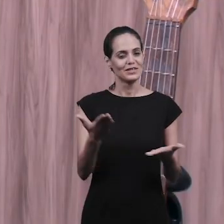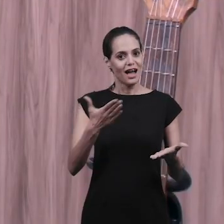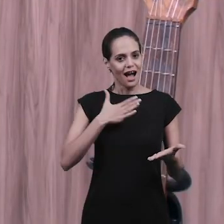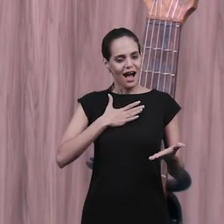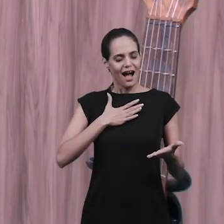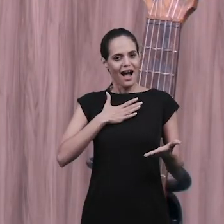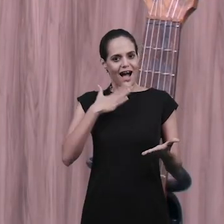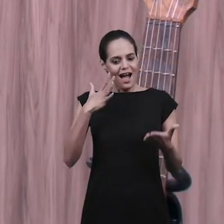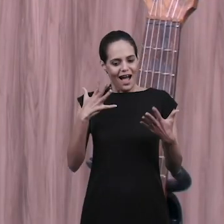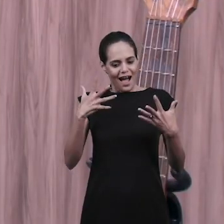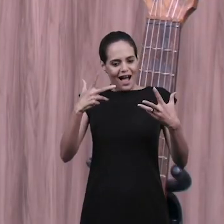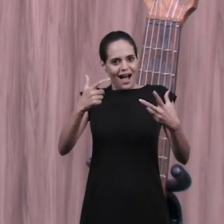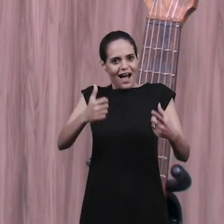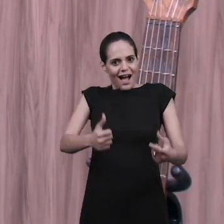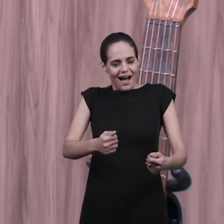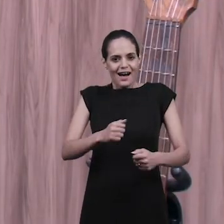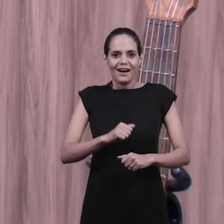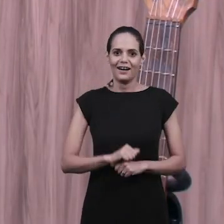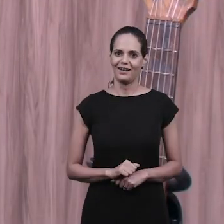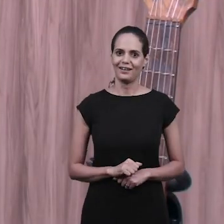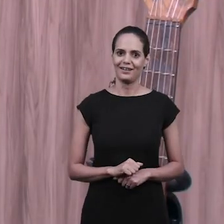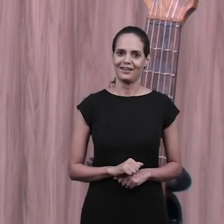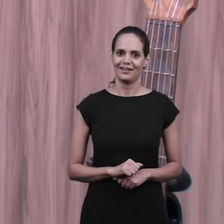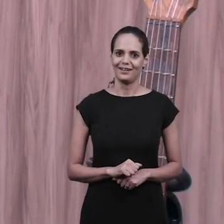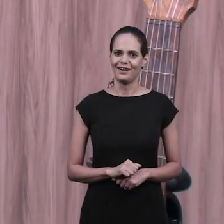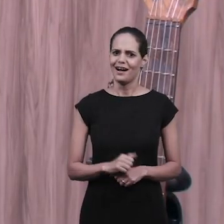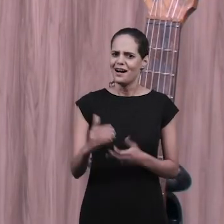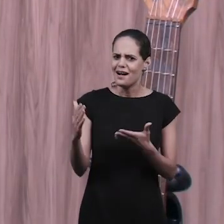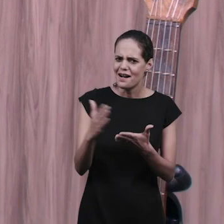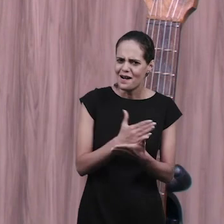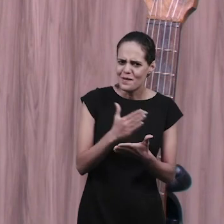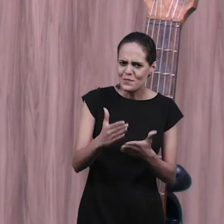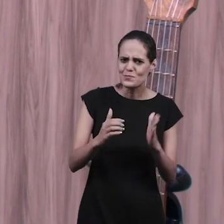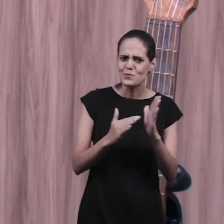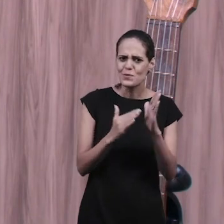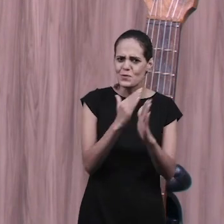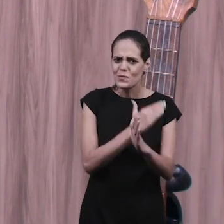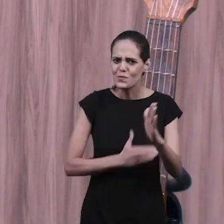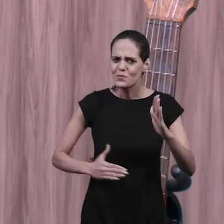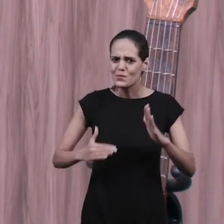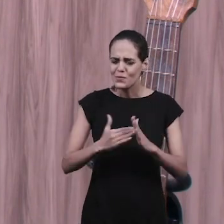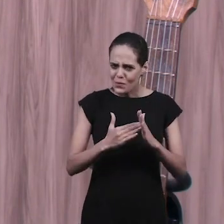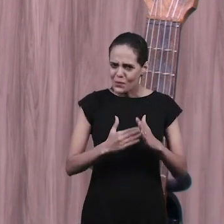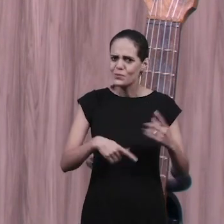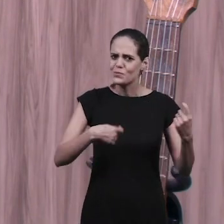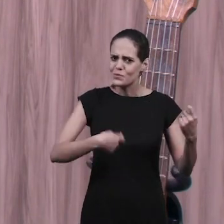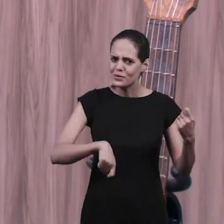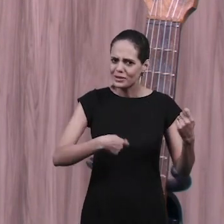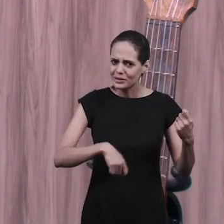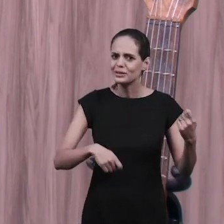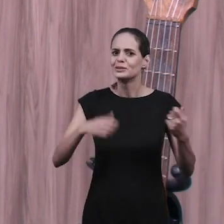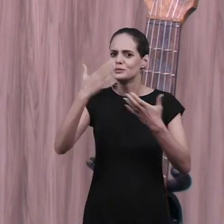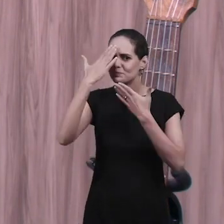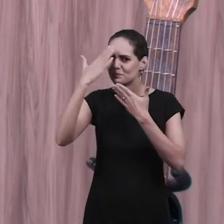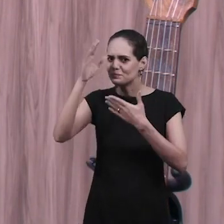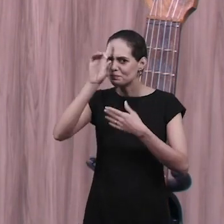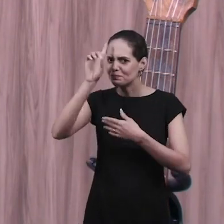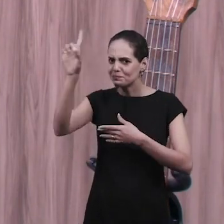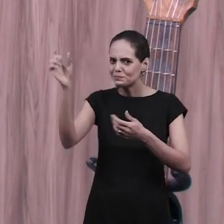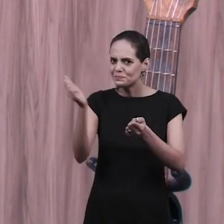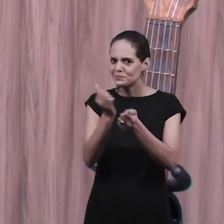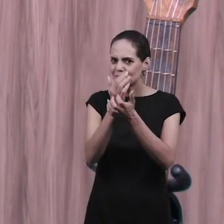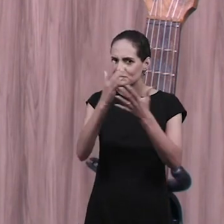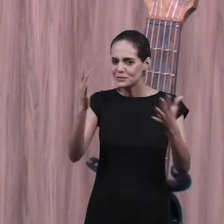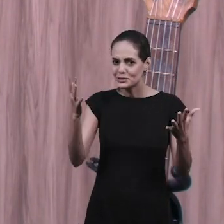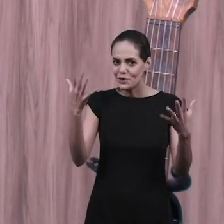Vous m'avez surpris en improvisant quelques-uns qui jouent toute la louange, gloire à Dieu. Violoniste,